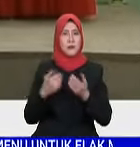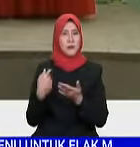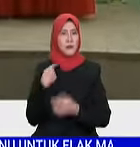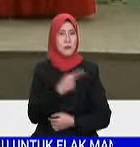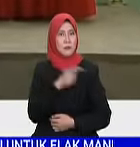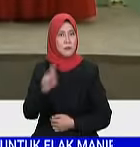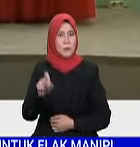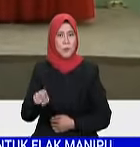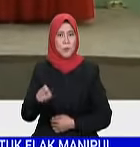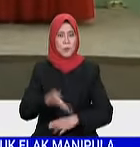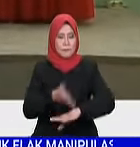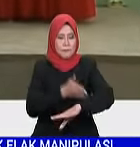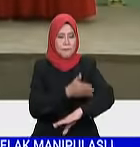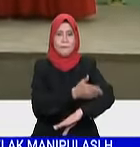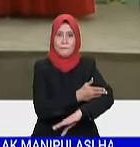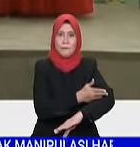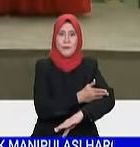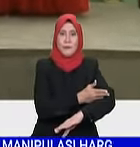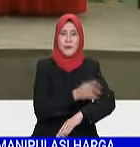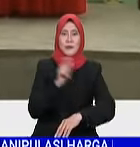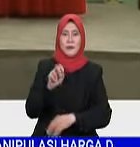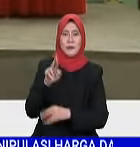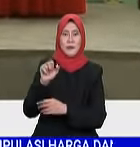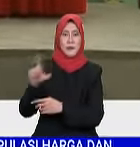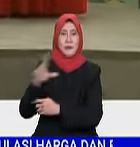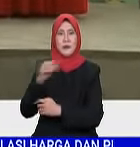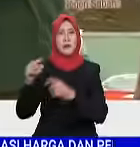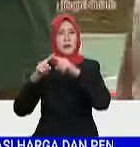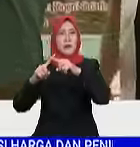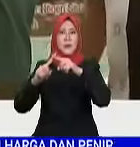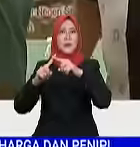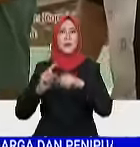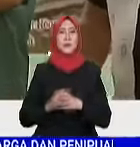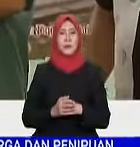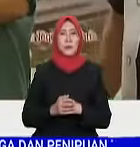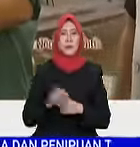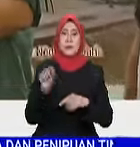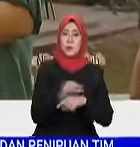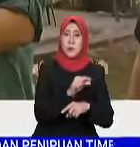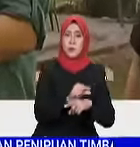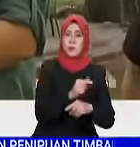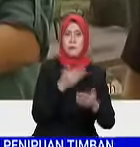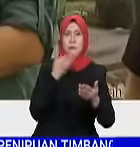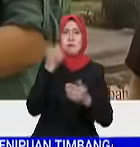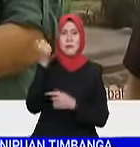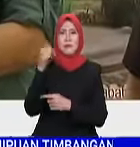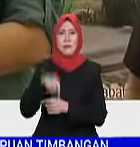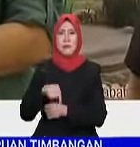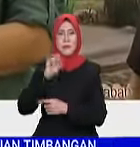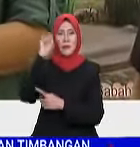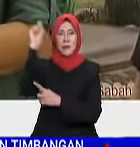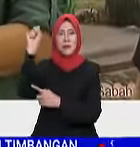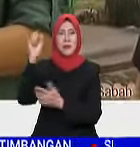perlu perbaiki, khasnya trail kami dan dewan ini. Kami akan gunakan sebaik mungkin Sabah New Deal ini